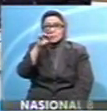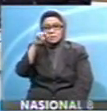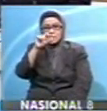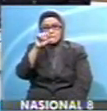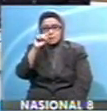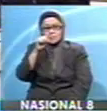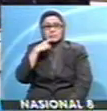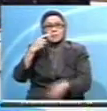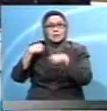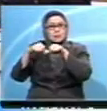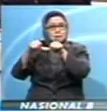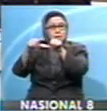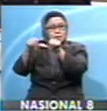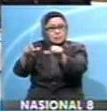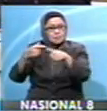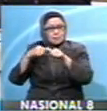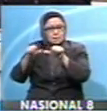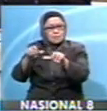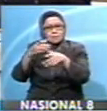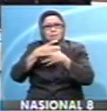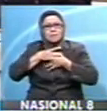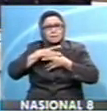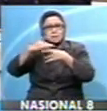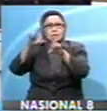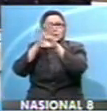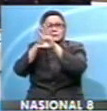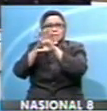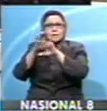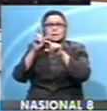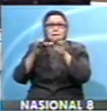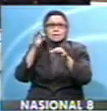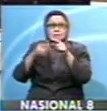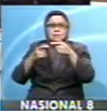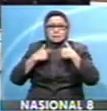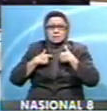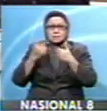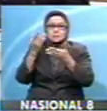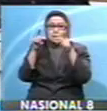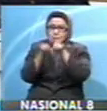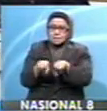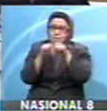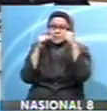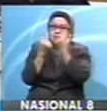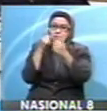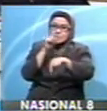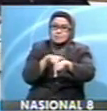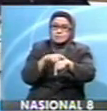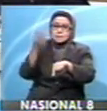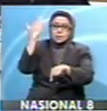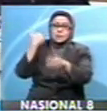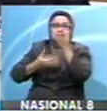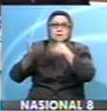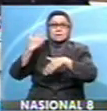Diti ramai jika kumpulan lain yang sezaman dengannya ada yang sudah berkubur namun Wings tetap utuh Apakah